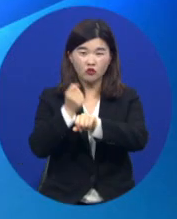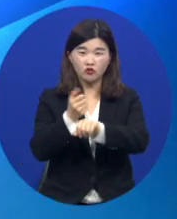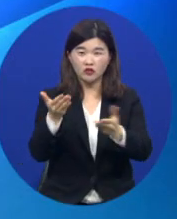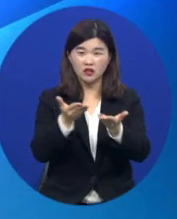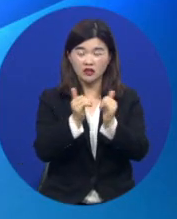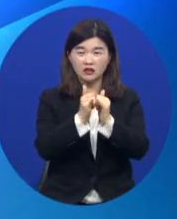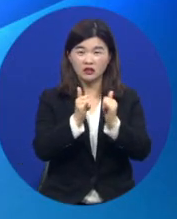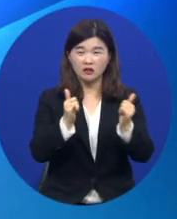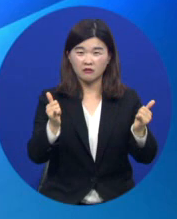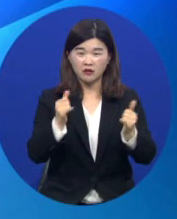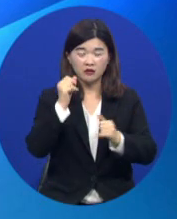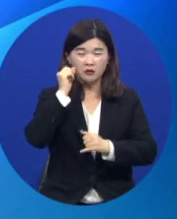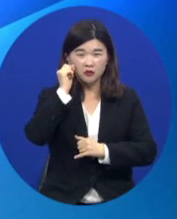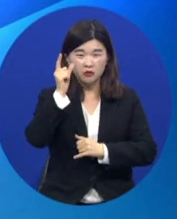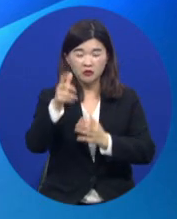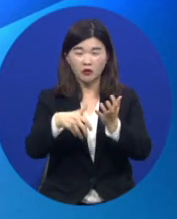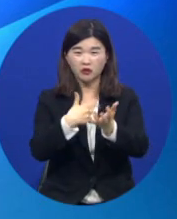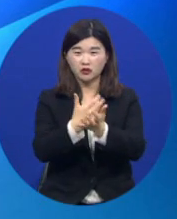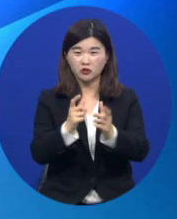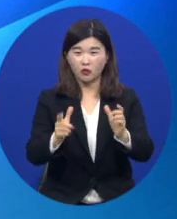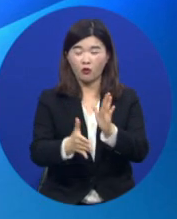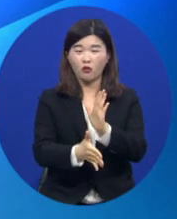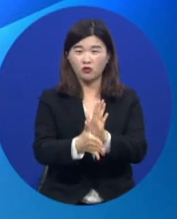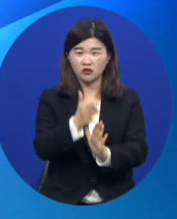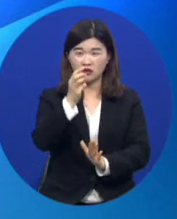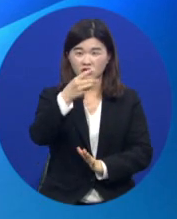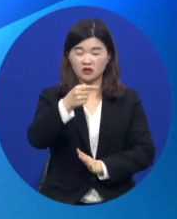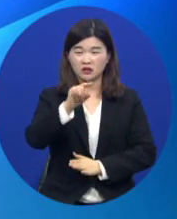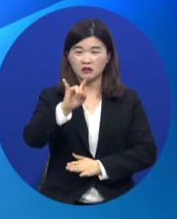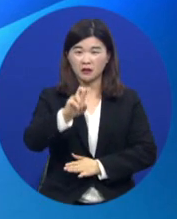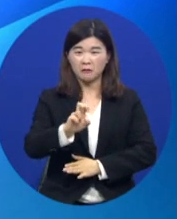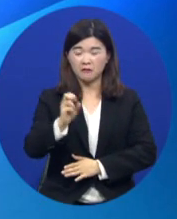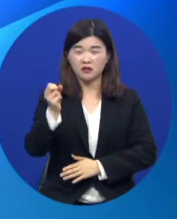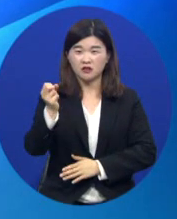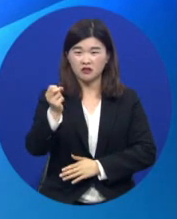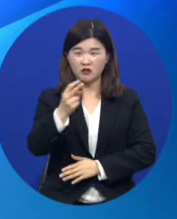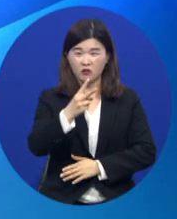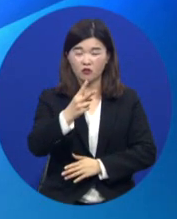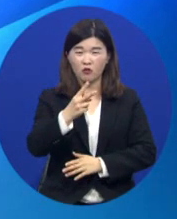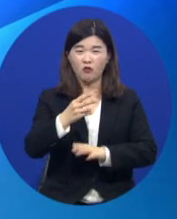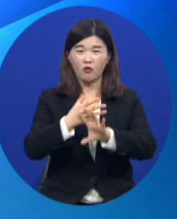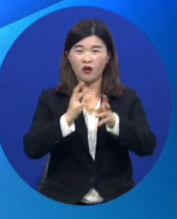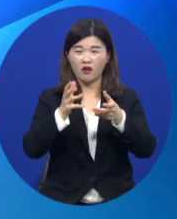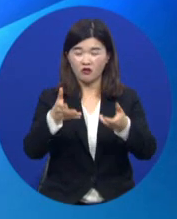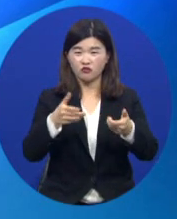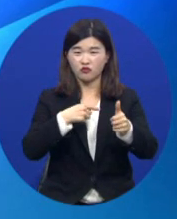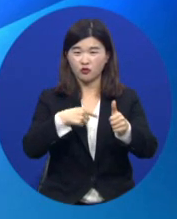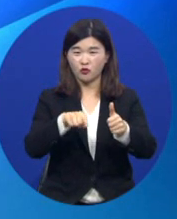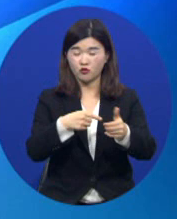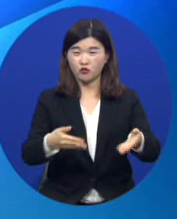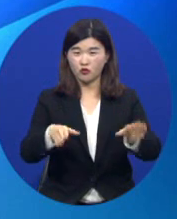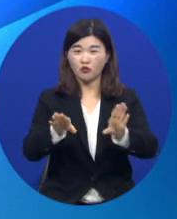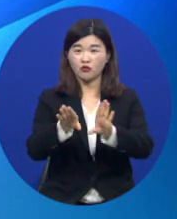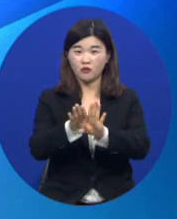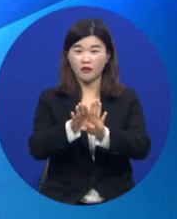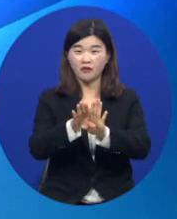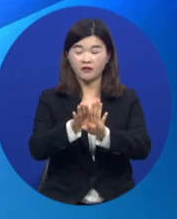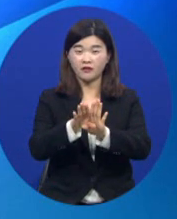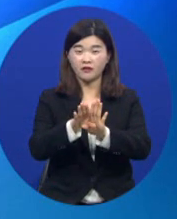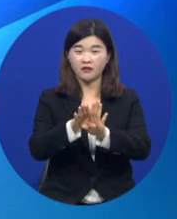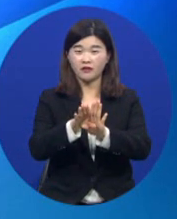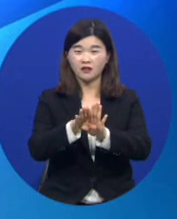용역지는 스마트 혁신도시와 청정 트램, 그린 수소밸리 조성 사업, 그리고 외국